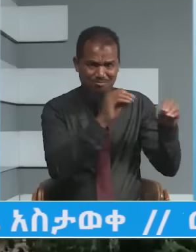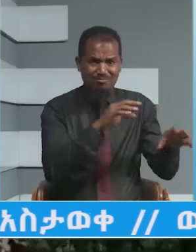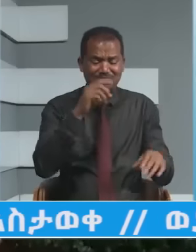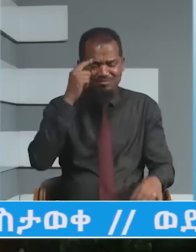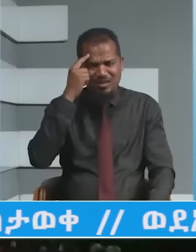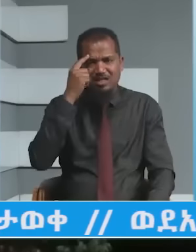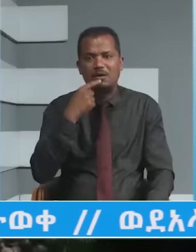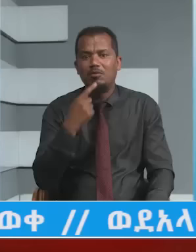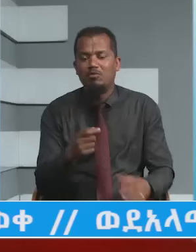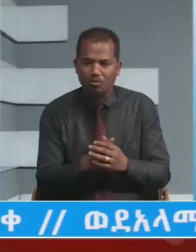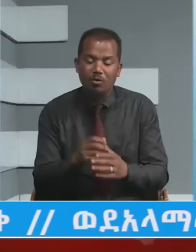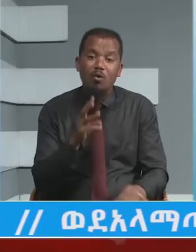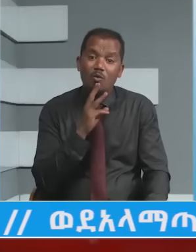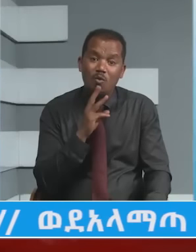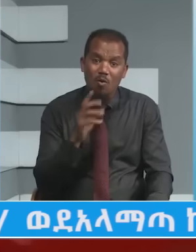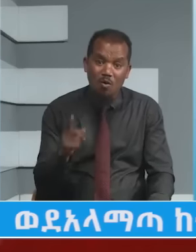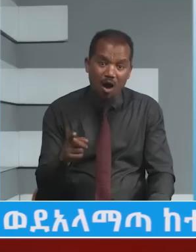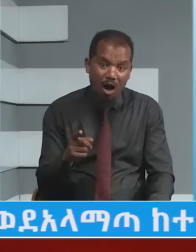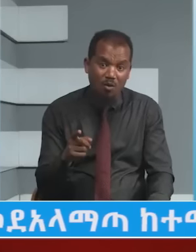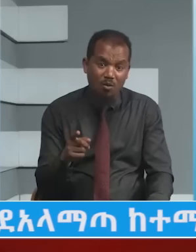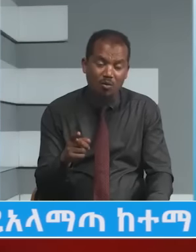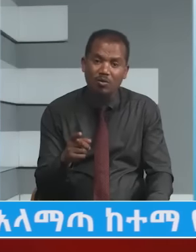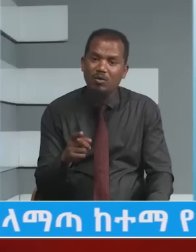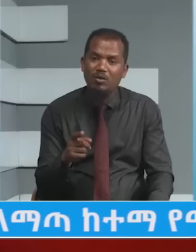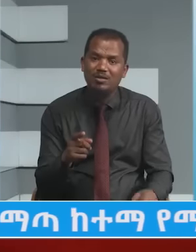ለመስራት እናስባለን ብለዋል። ውሃው ያው